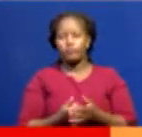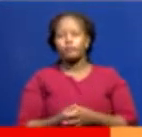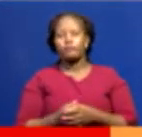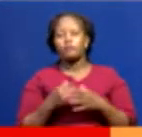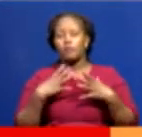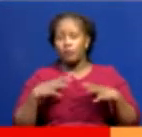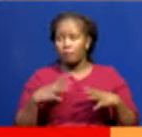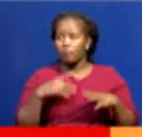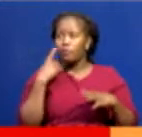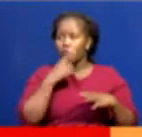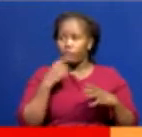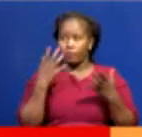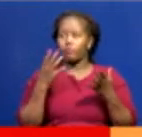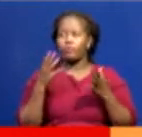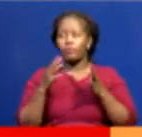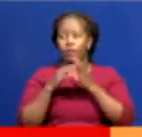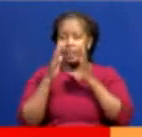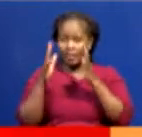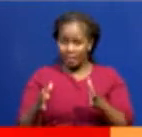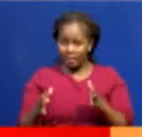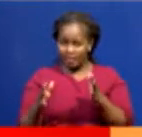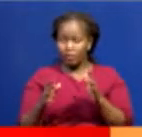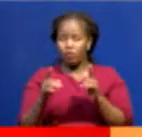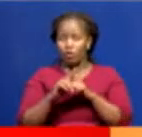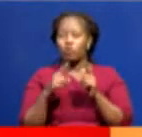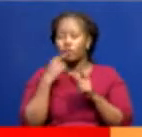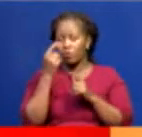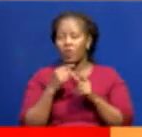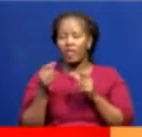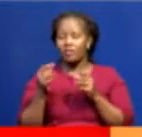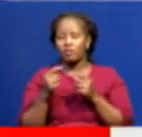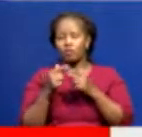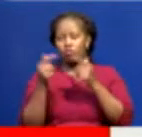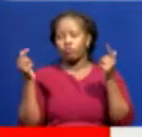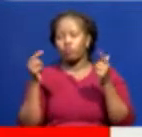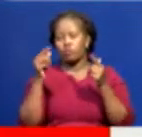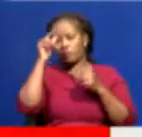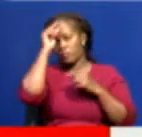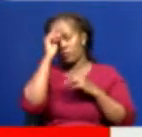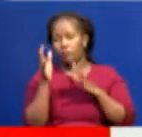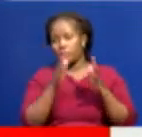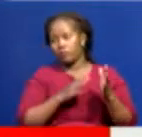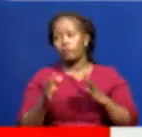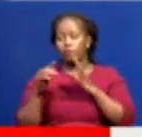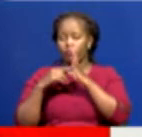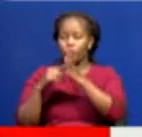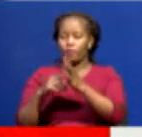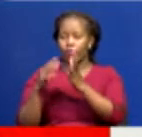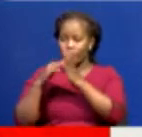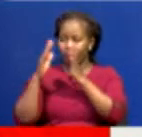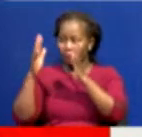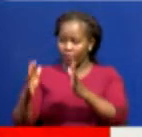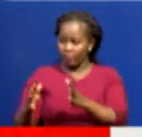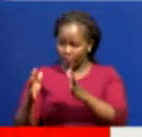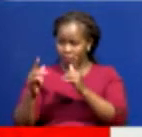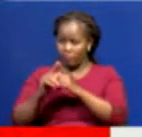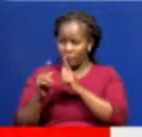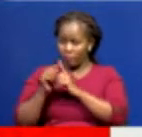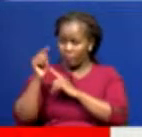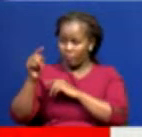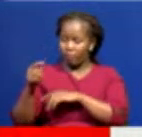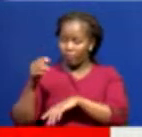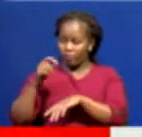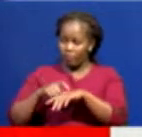Wale ambao wanakaidi amri ya serikali, viongozi wa upinzani haswa. Na mimi nataka